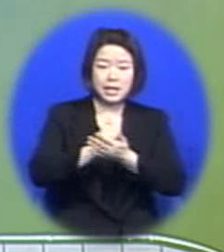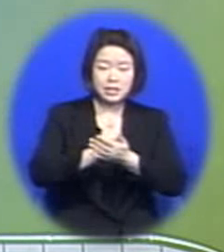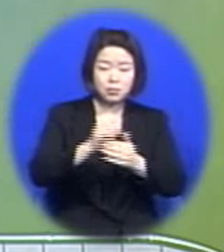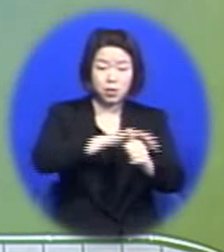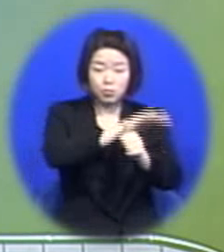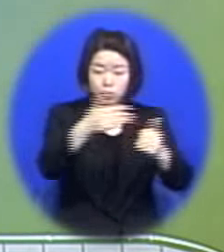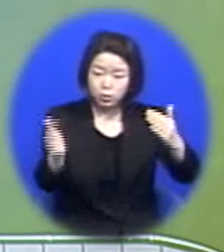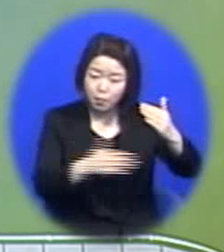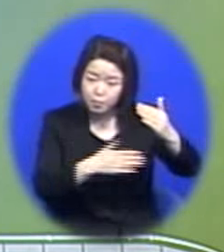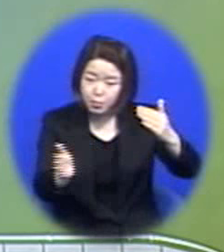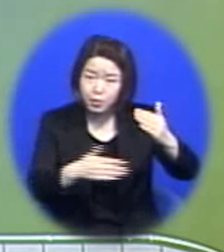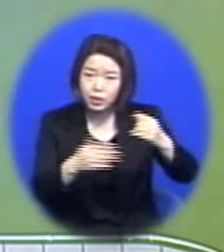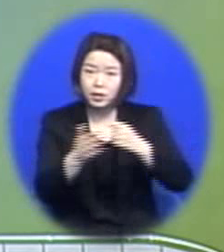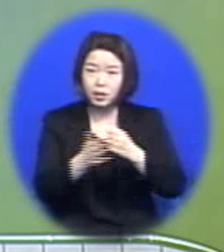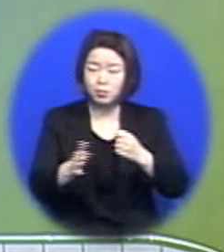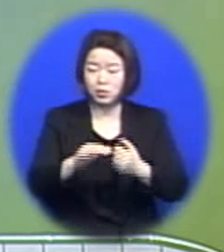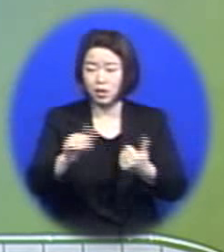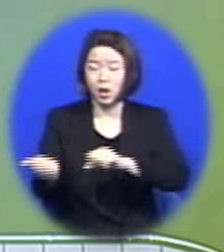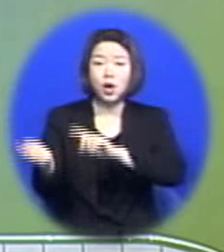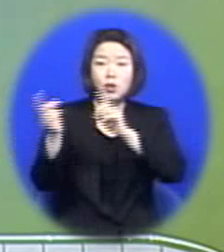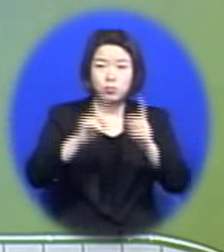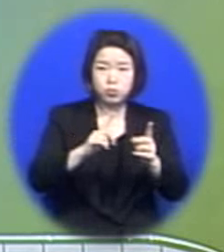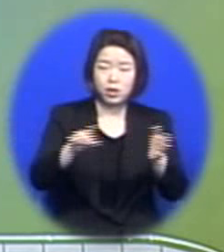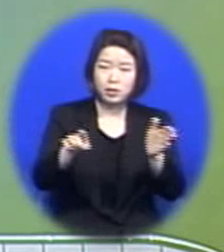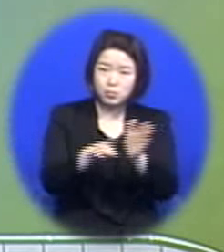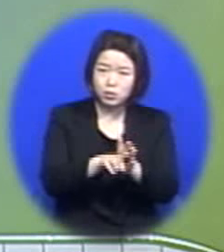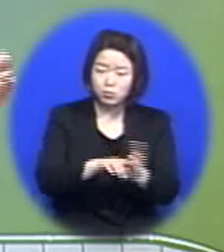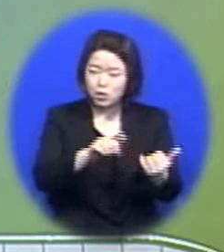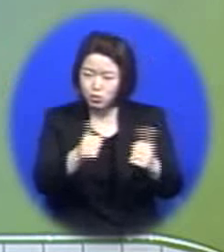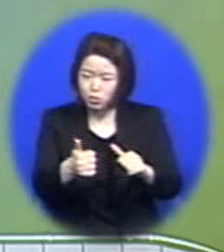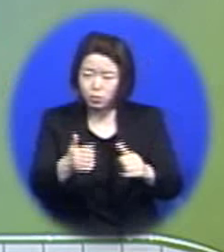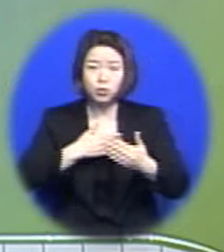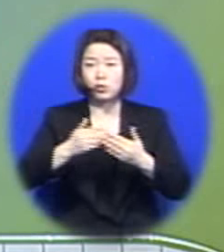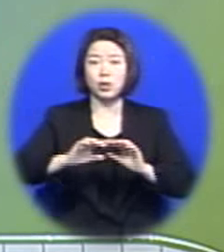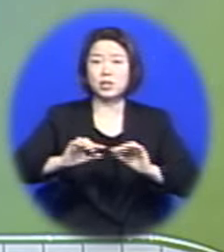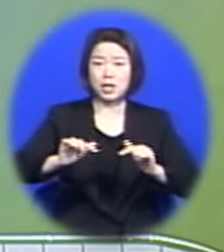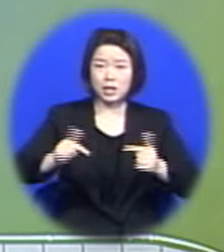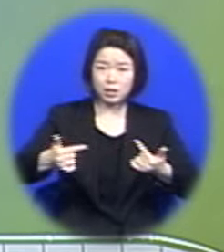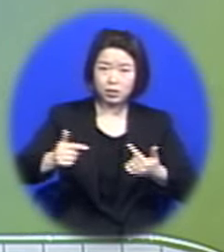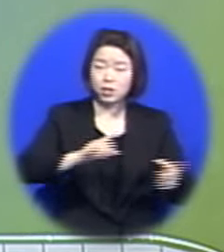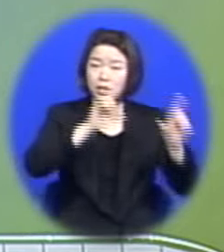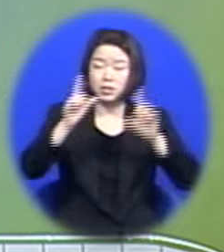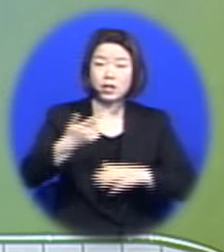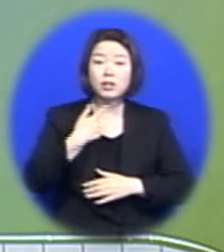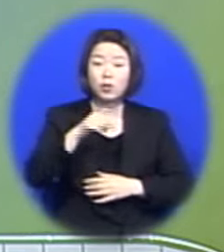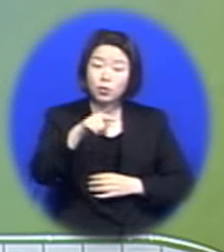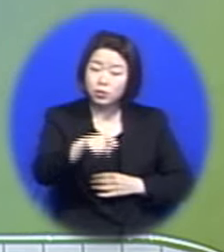그들이 부활의 믿음으로 죽음도 두려워하지 않고 그렇게 살았던 게 아닙니다.